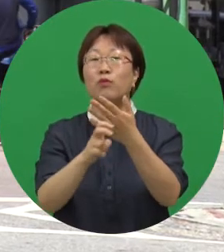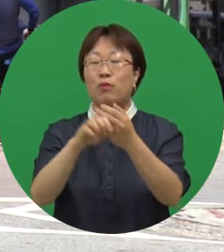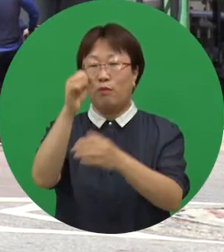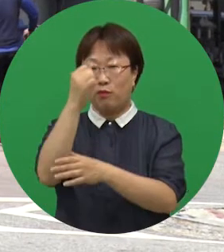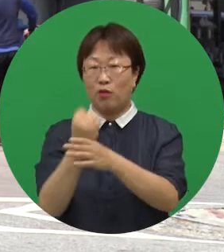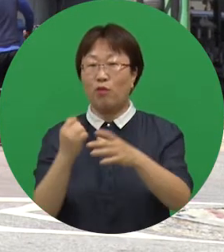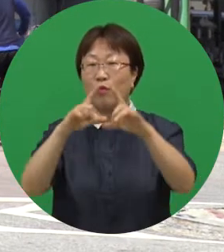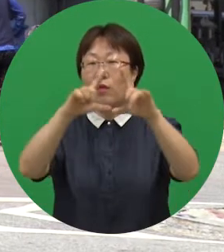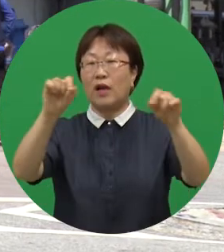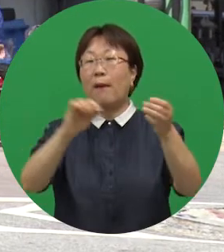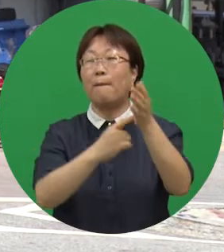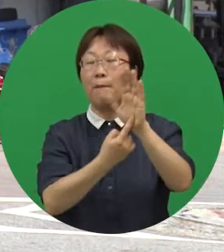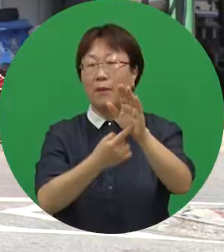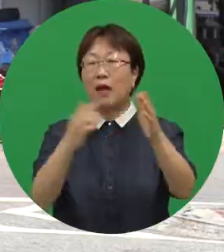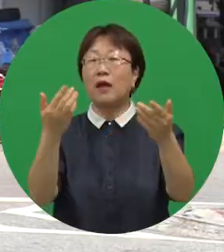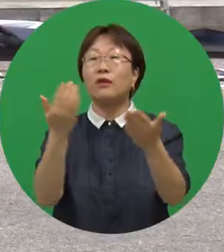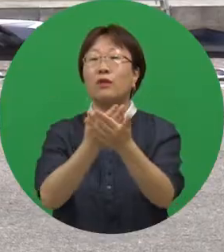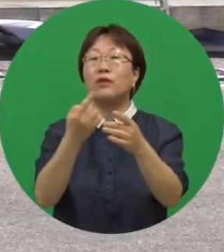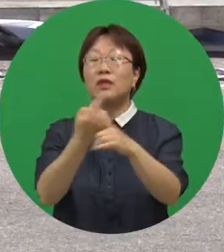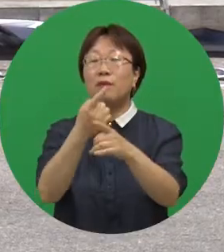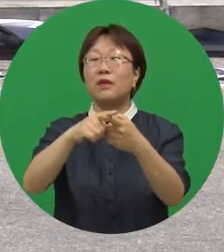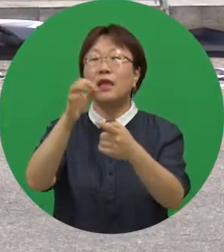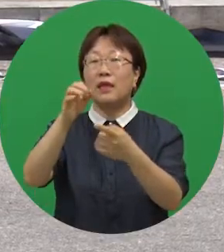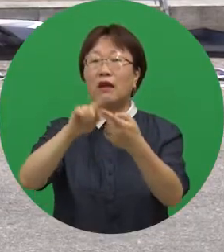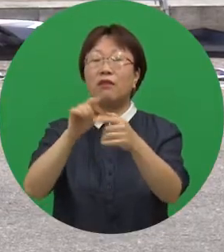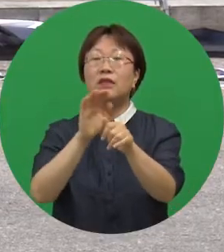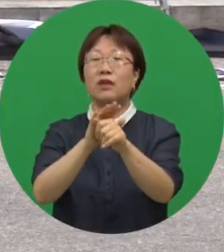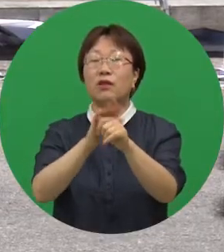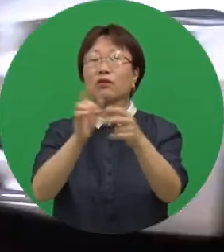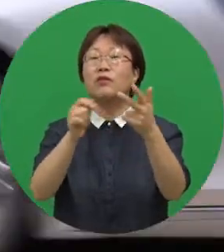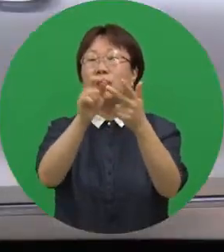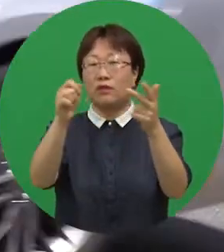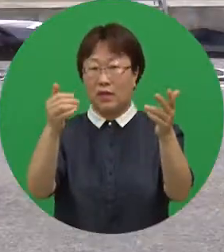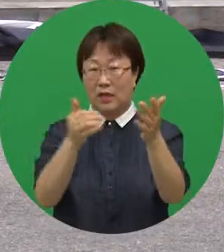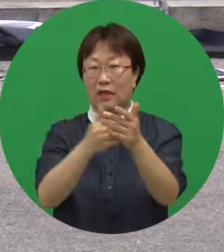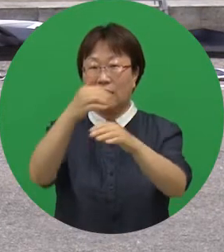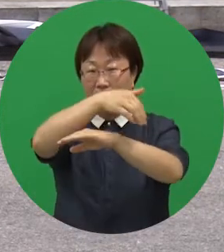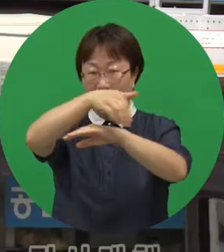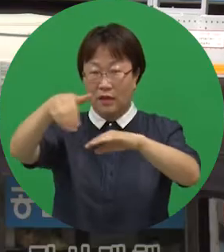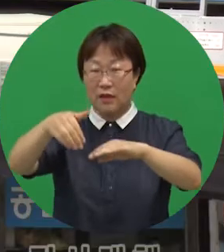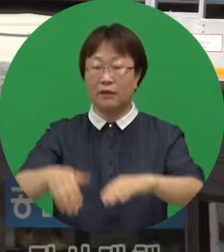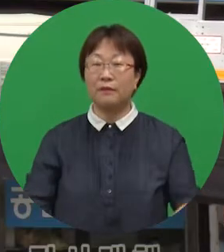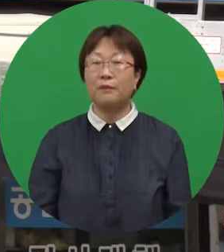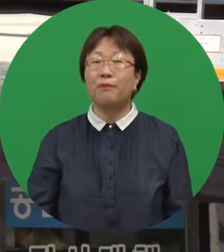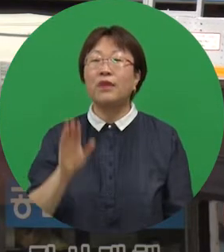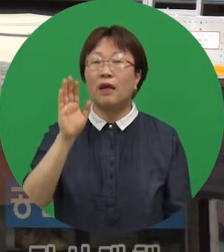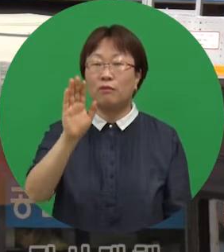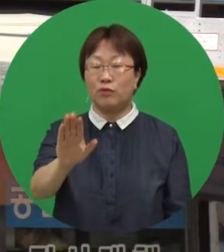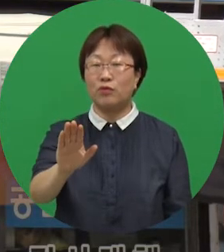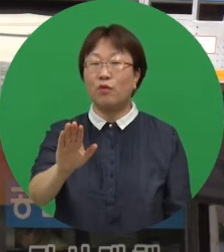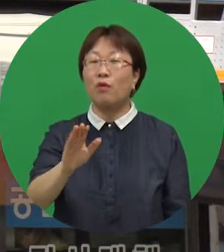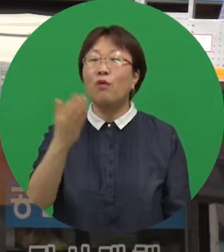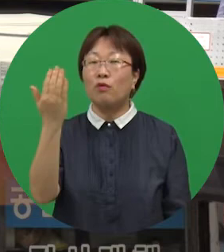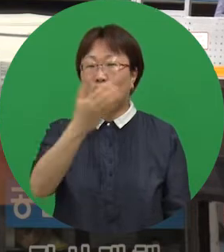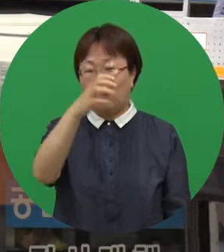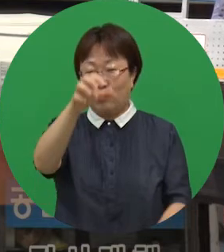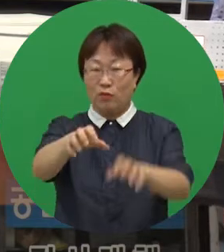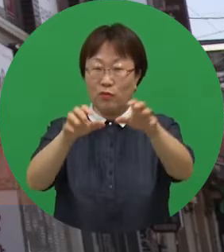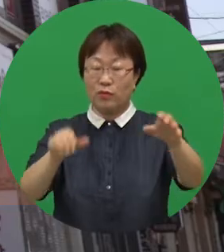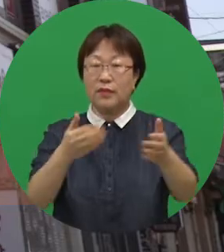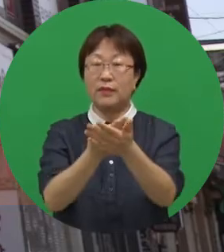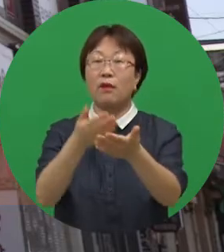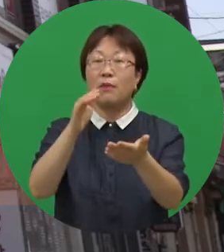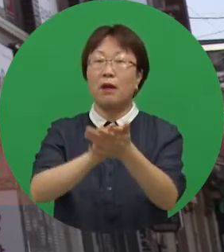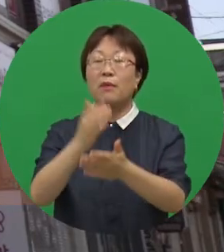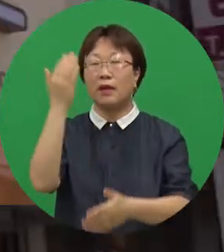노후 간판 교체비를 지원하고 4달 중 사업을 마무리할 계획인데요. 앞으로도 구로의 곳곳을